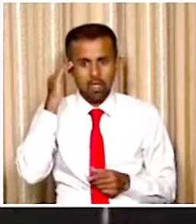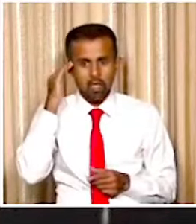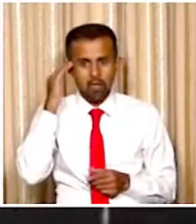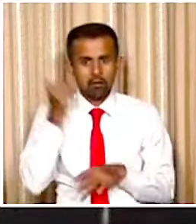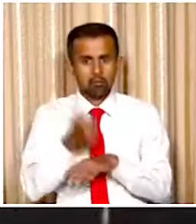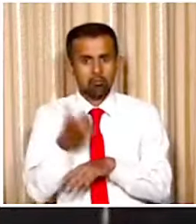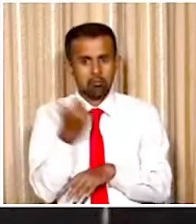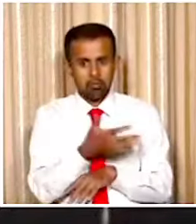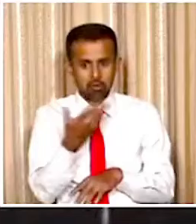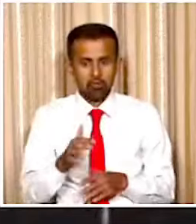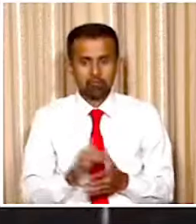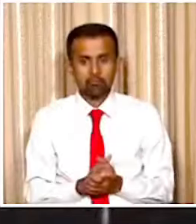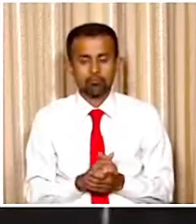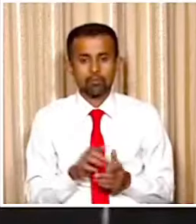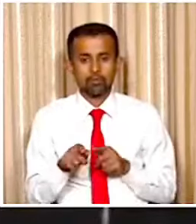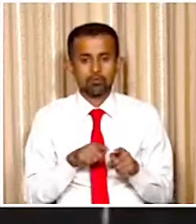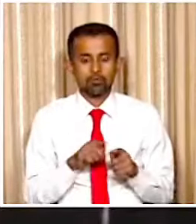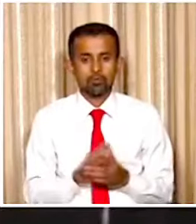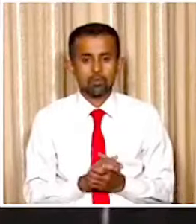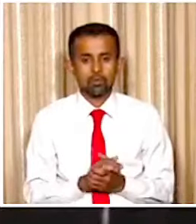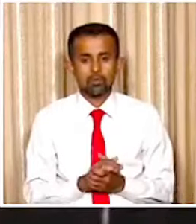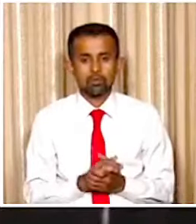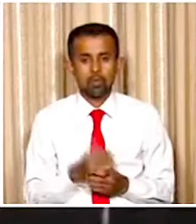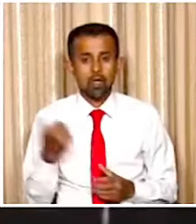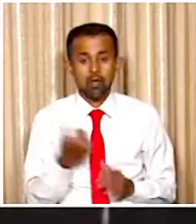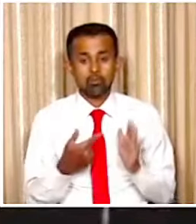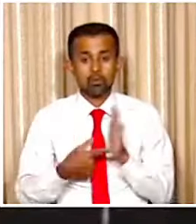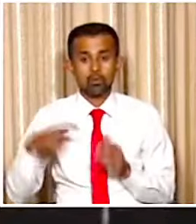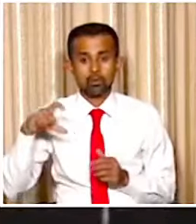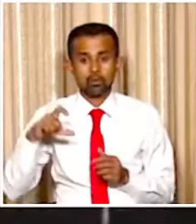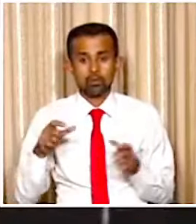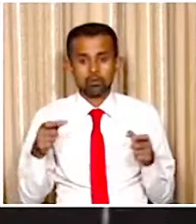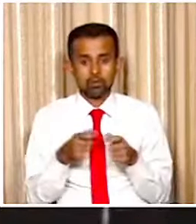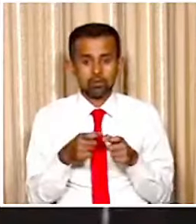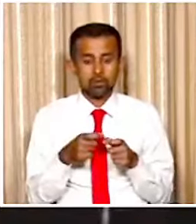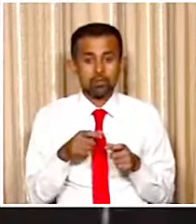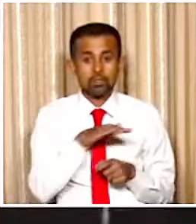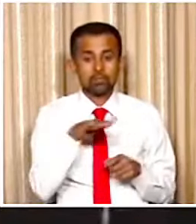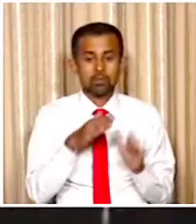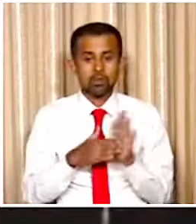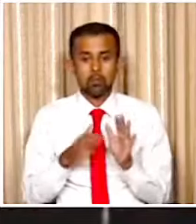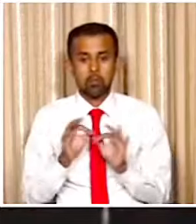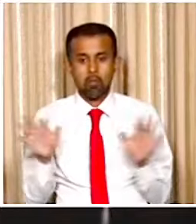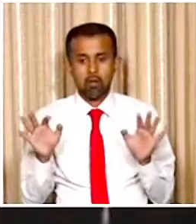සිදු වුණා ඒ වගේම මේ නව තාක්ෂණයත් එක්ක විශේෂයෙන්ම සමාජ මාධ්‍ය